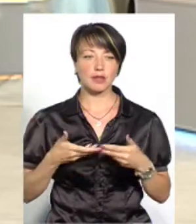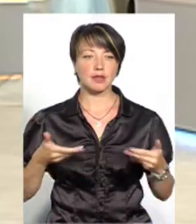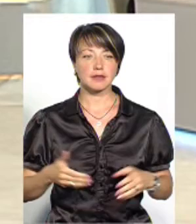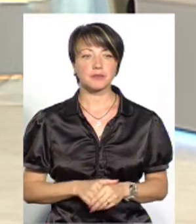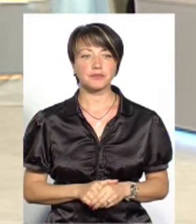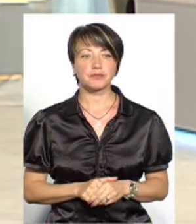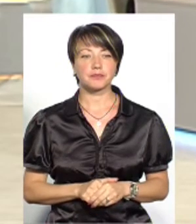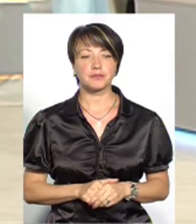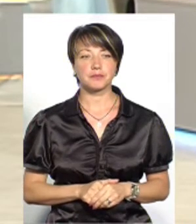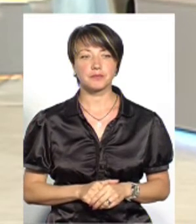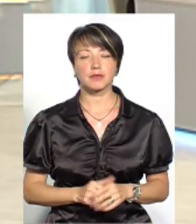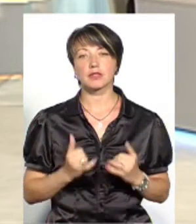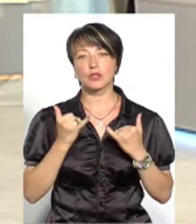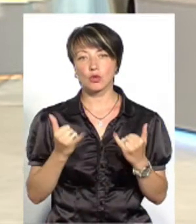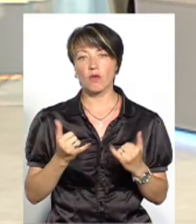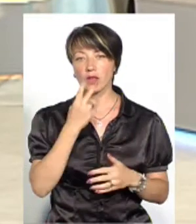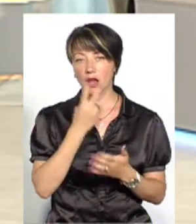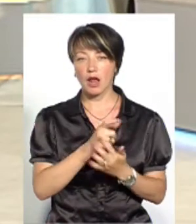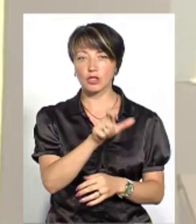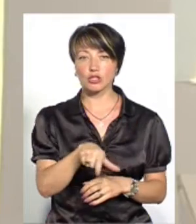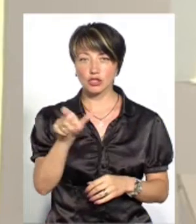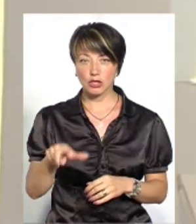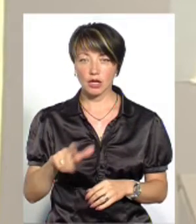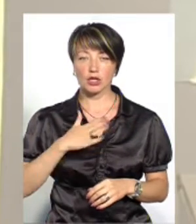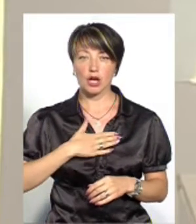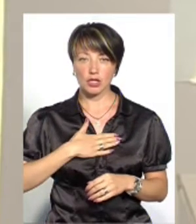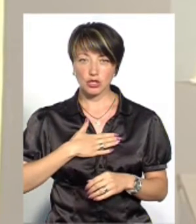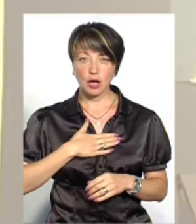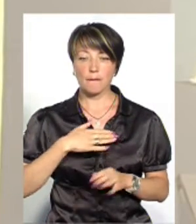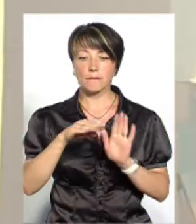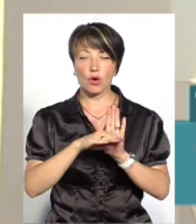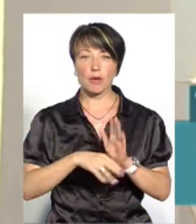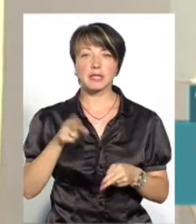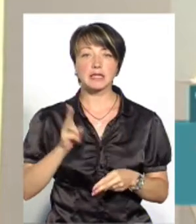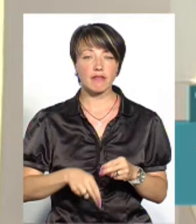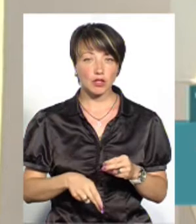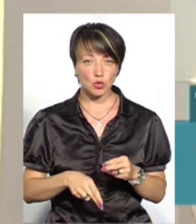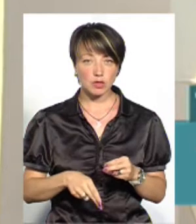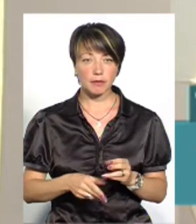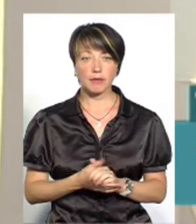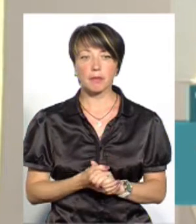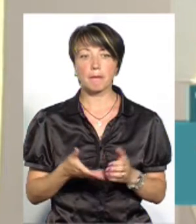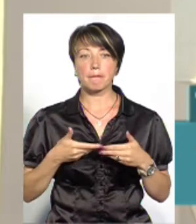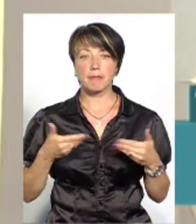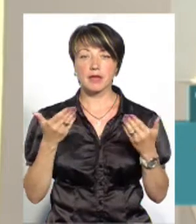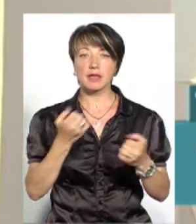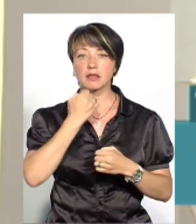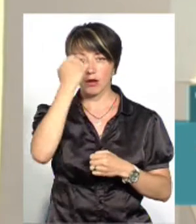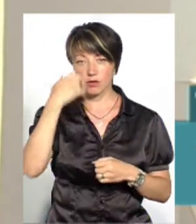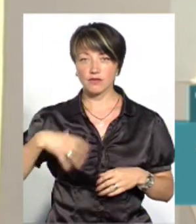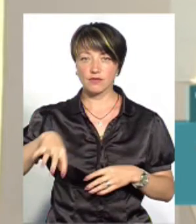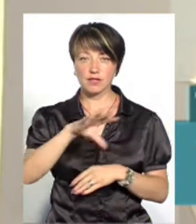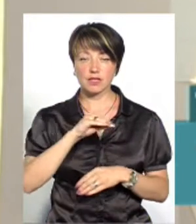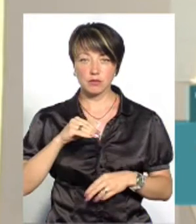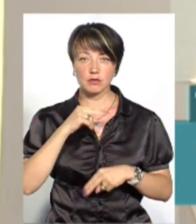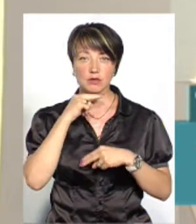Захищати. Шановні глядачі, наша програма завершується. Ми вдячні всім,